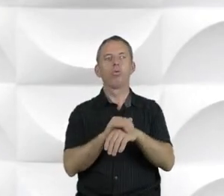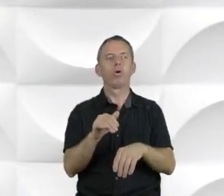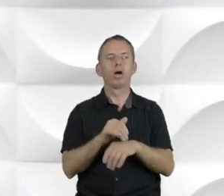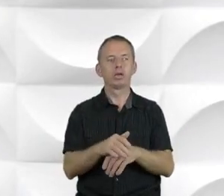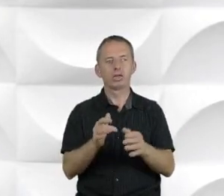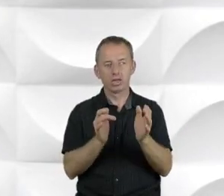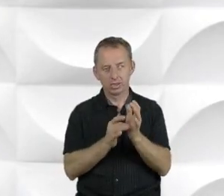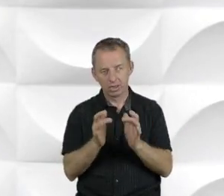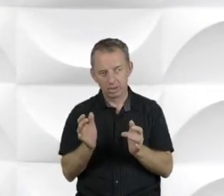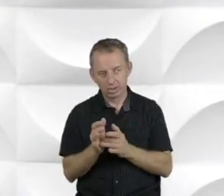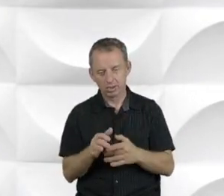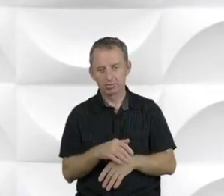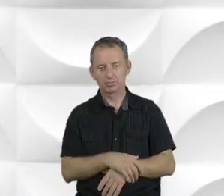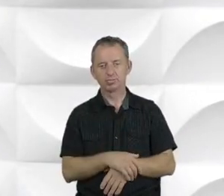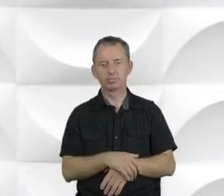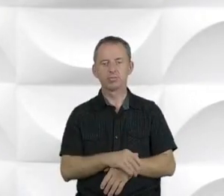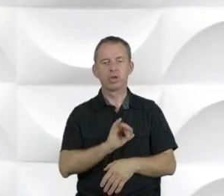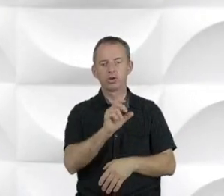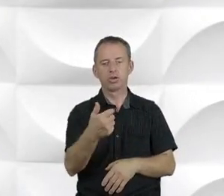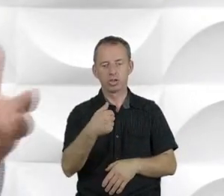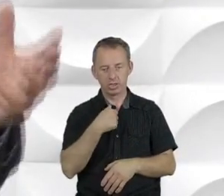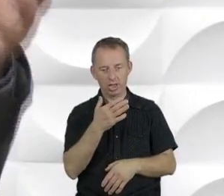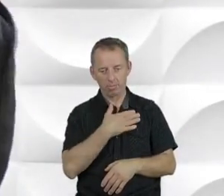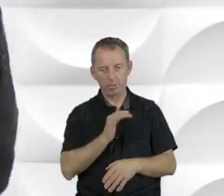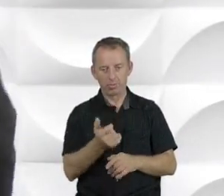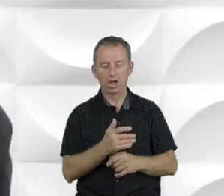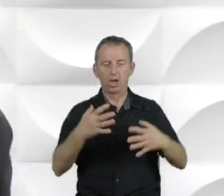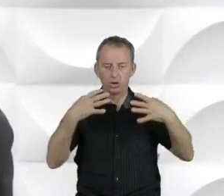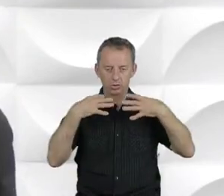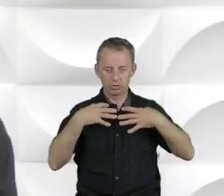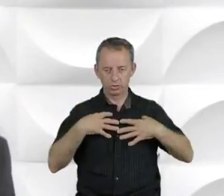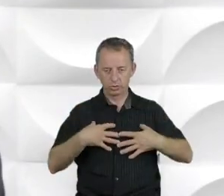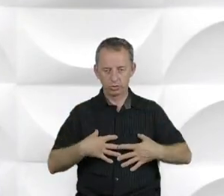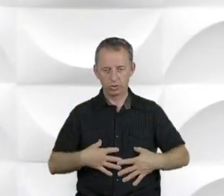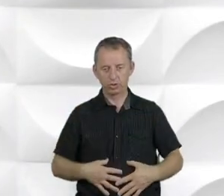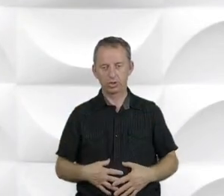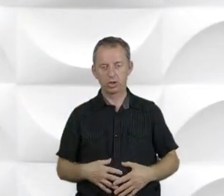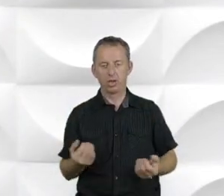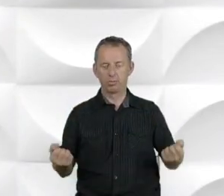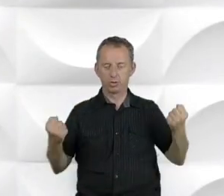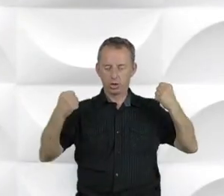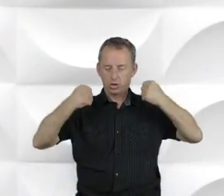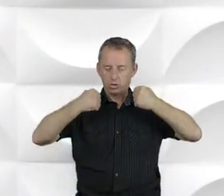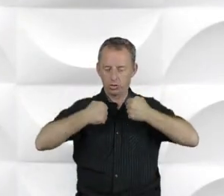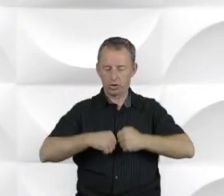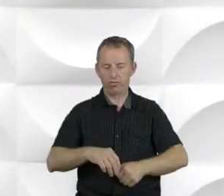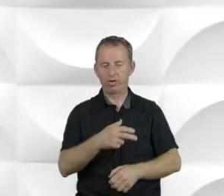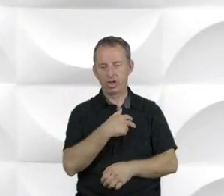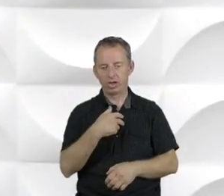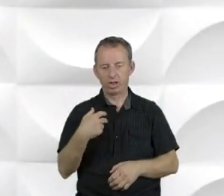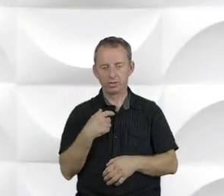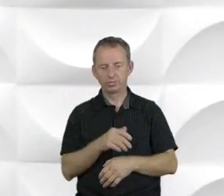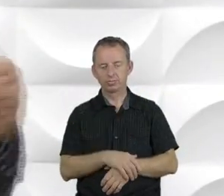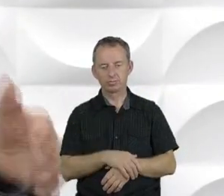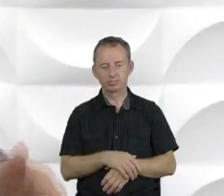Chrystusową, która nam jak szata przyodziewa nas i